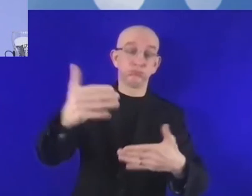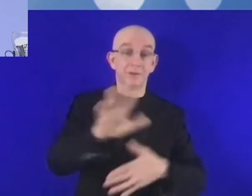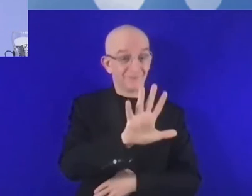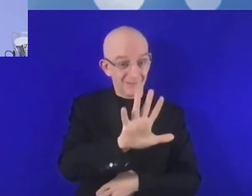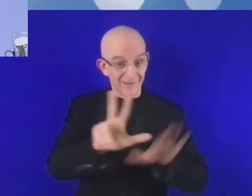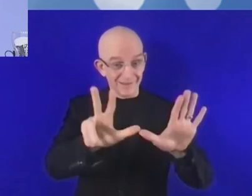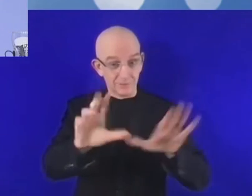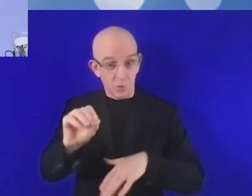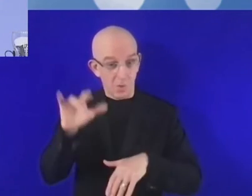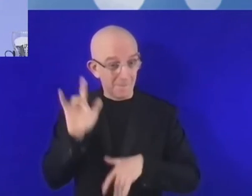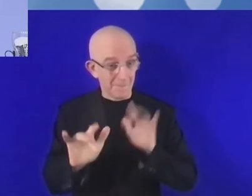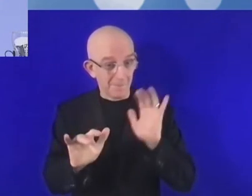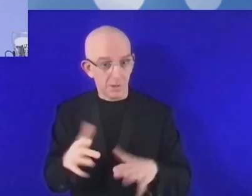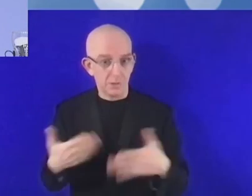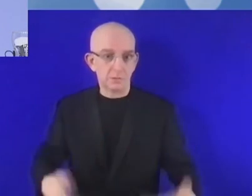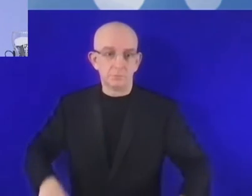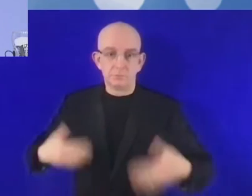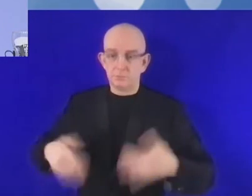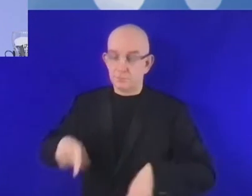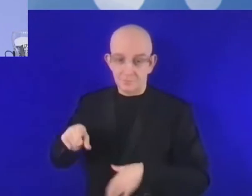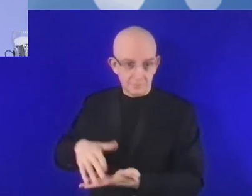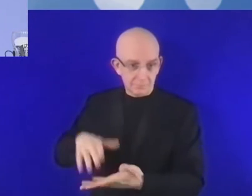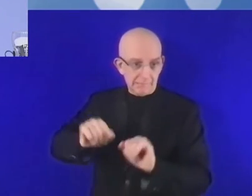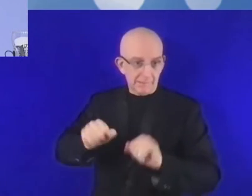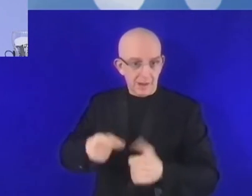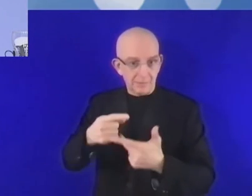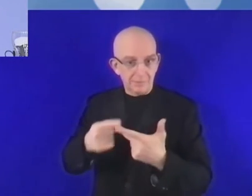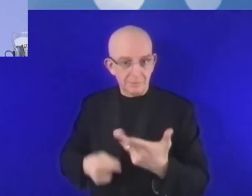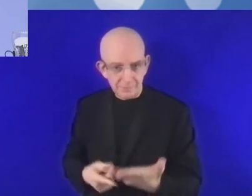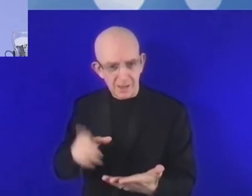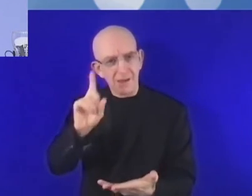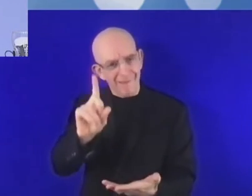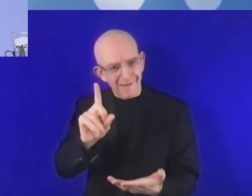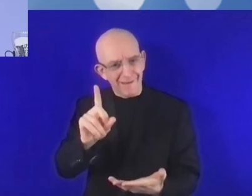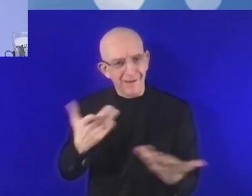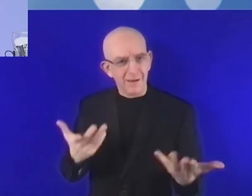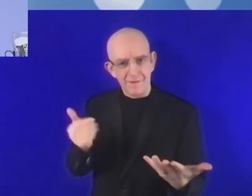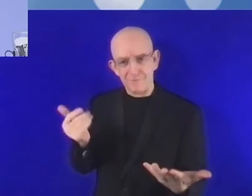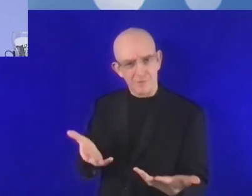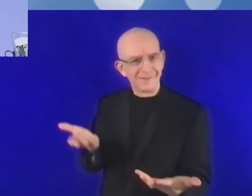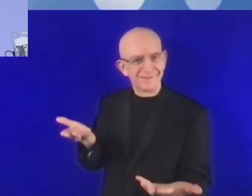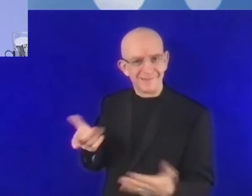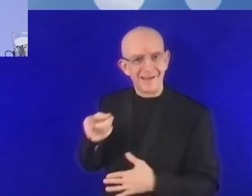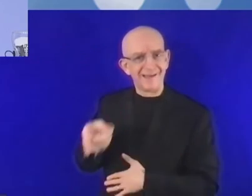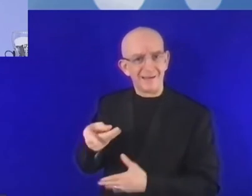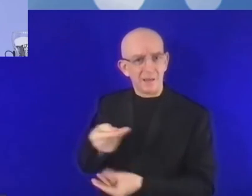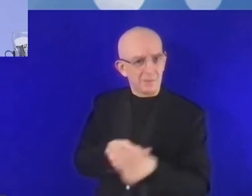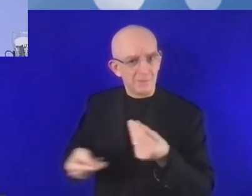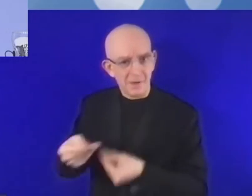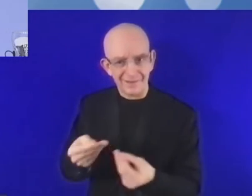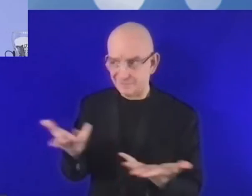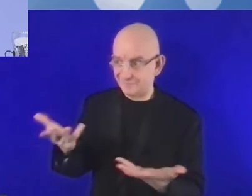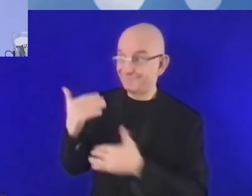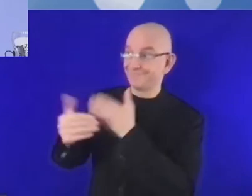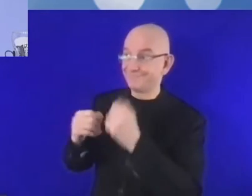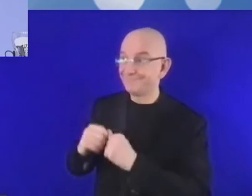могут достичь уровня 580 миллиардов долларов в 2021 году. Это